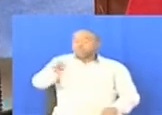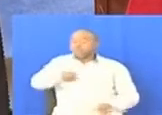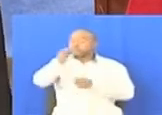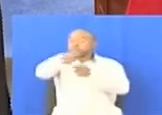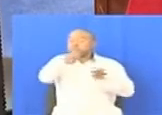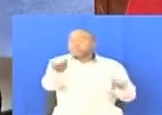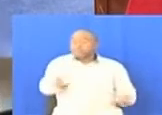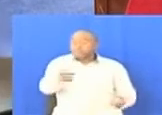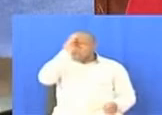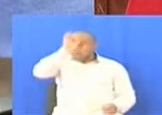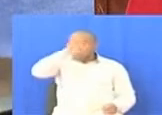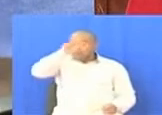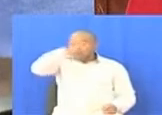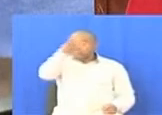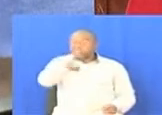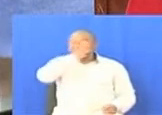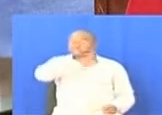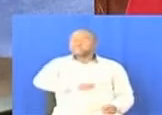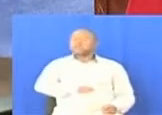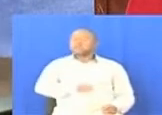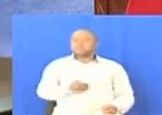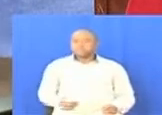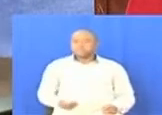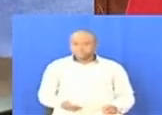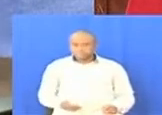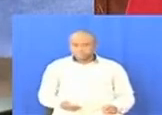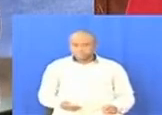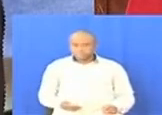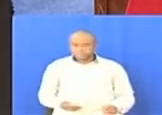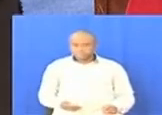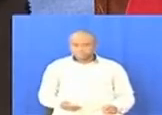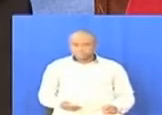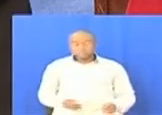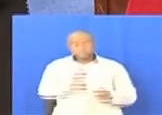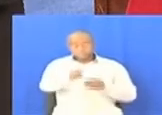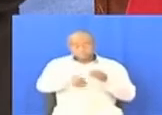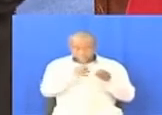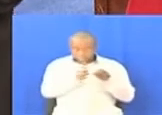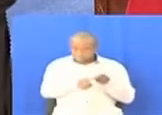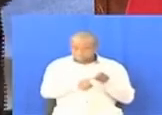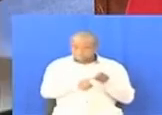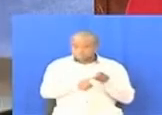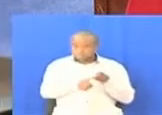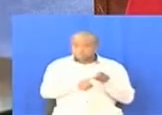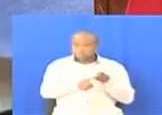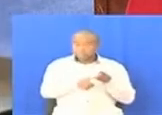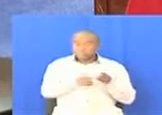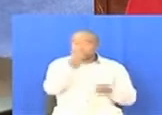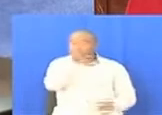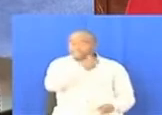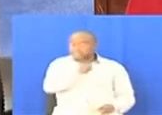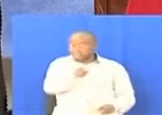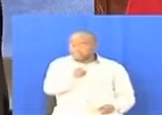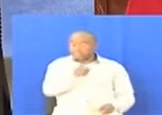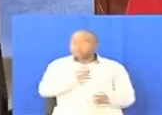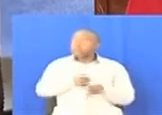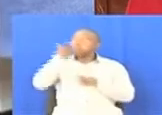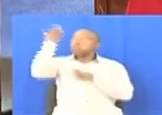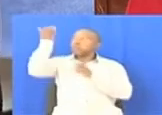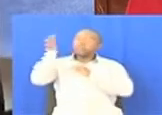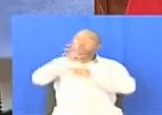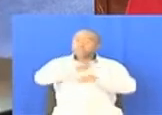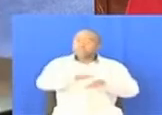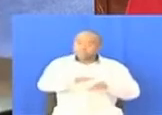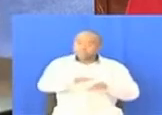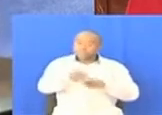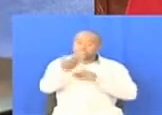mwaka kesho njaa ije ituue. Alikataa Mheshimiwa Rais. Pia Tanzania Mwenyezi Mungu ametubariki sana. Tumezungukwa